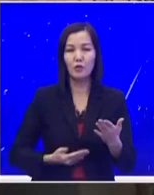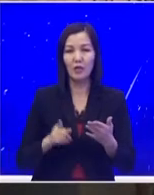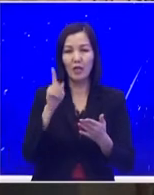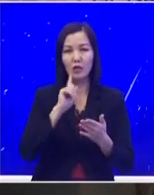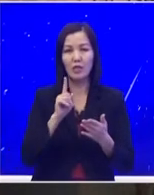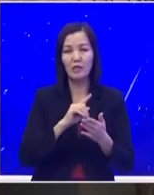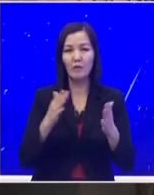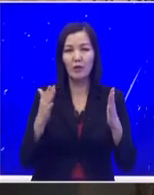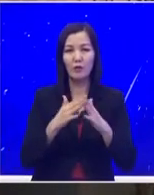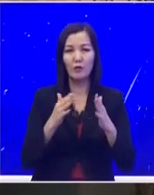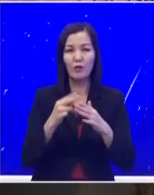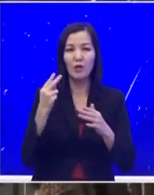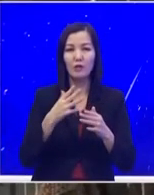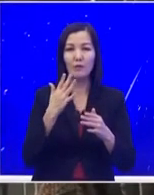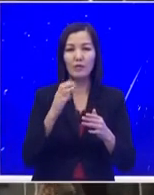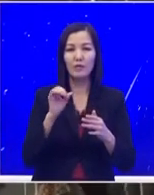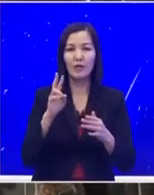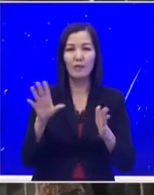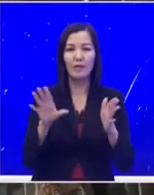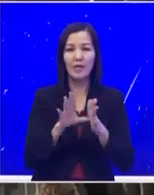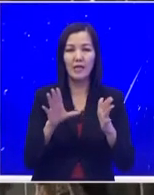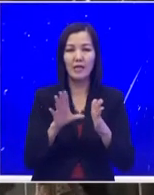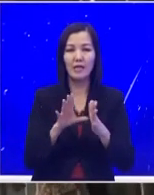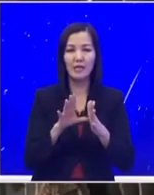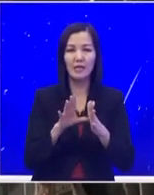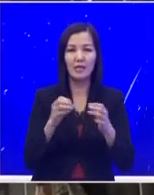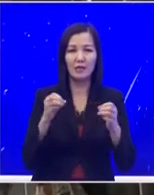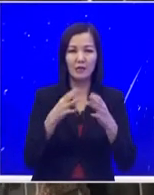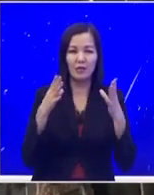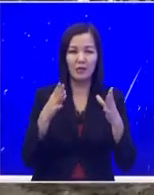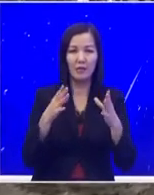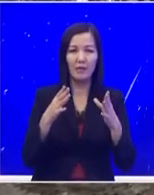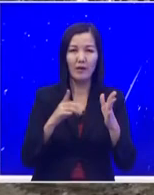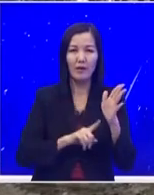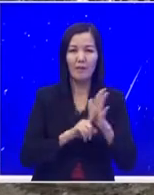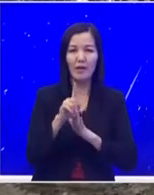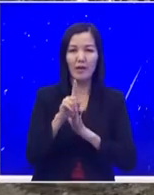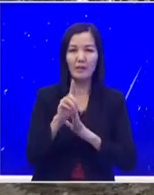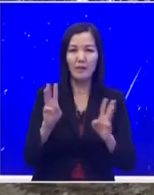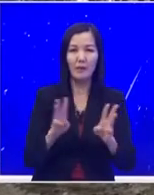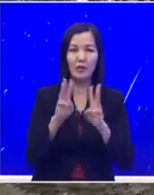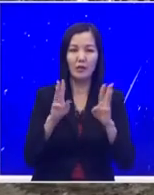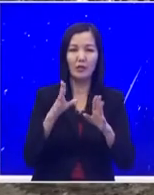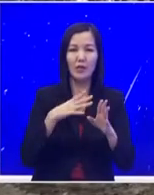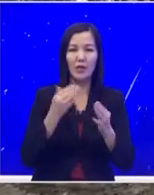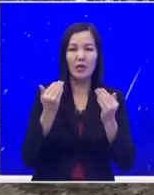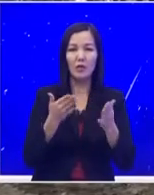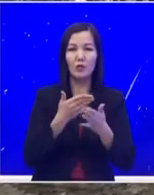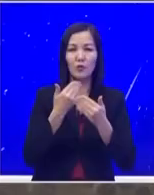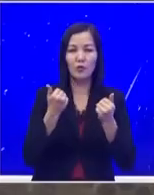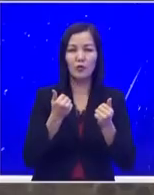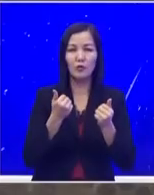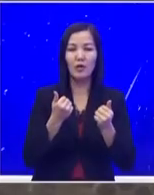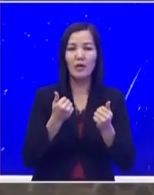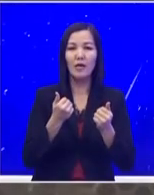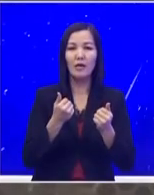жалдамалы пәтер 25 ақпан күні электр жарығы өтетін сымдардың тұйықталуынан өртеніп, жанұя баспанасыз қалған еді. Абырой